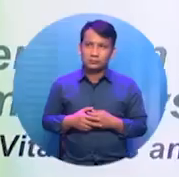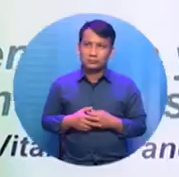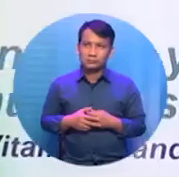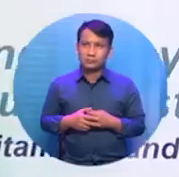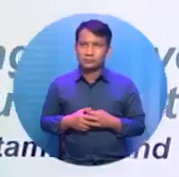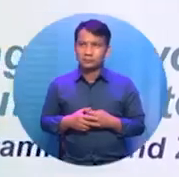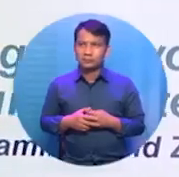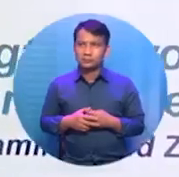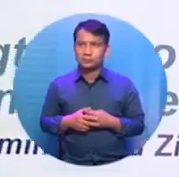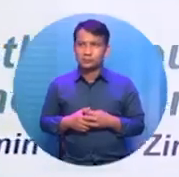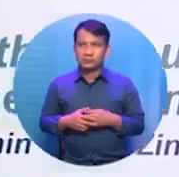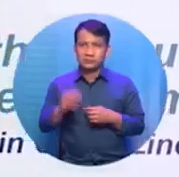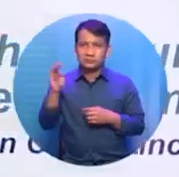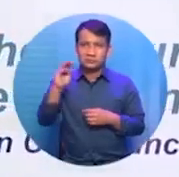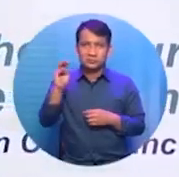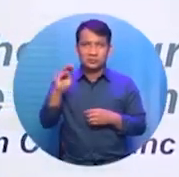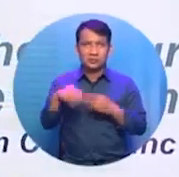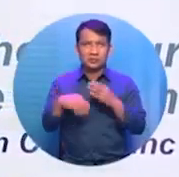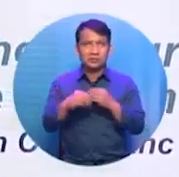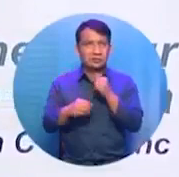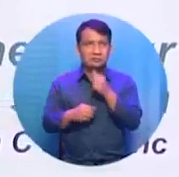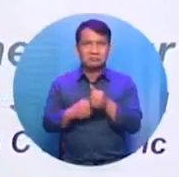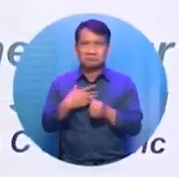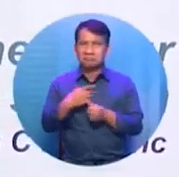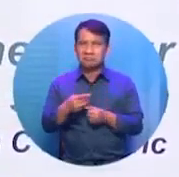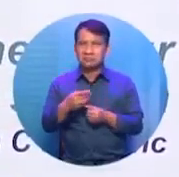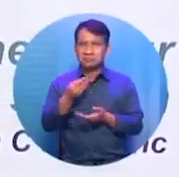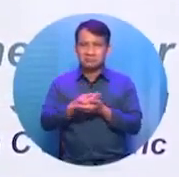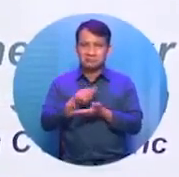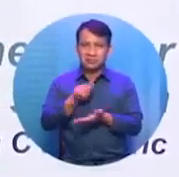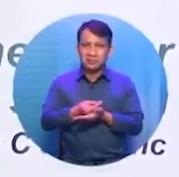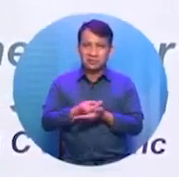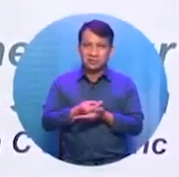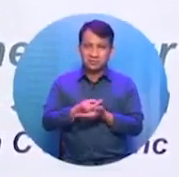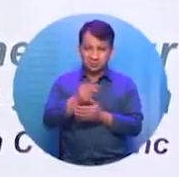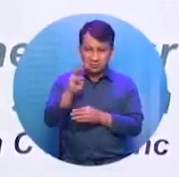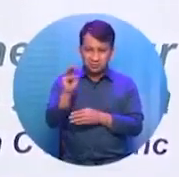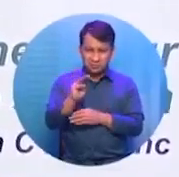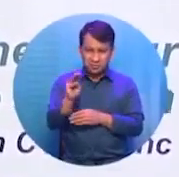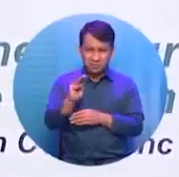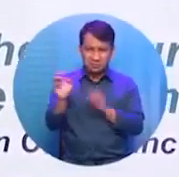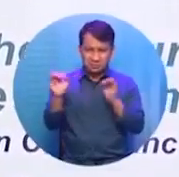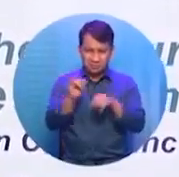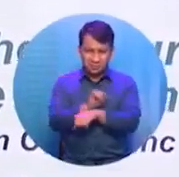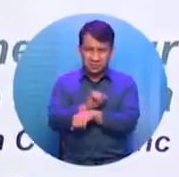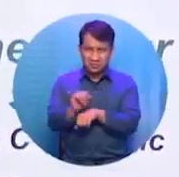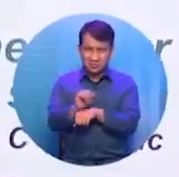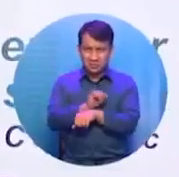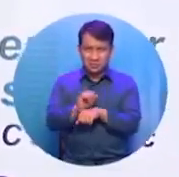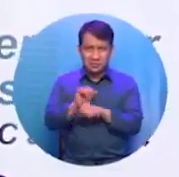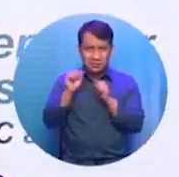Aba, Lunes na Lunes. Ayaw niyo ng pera. Dapat sa Lunes, masipag kayo para